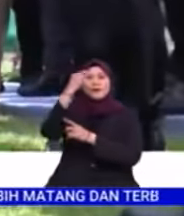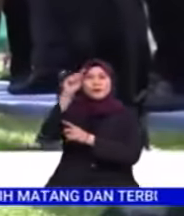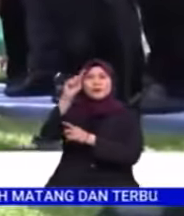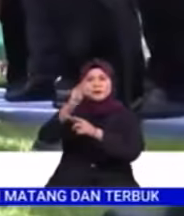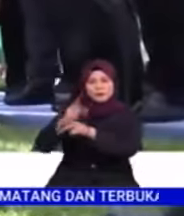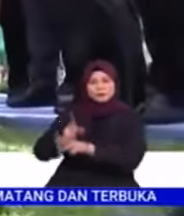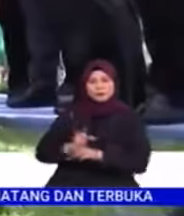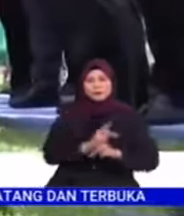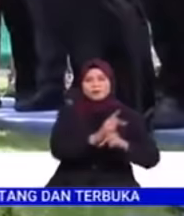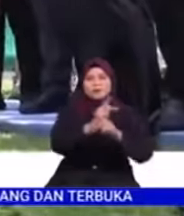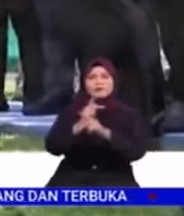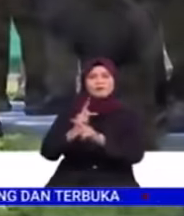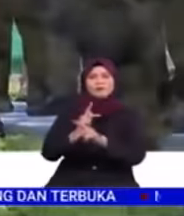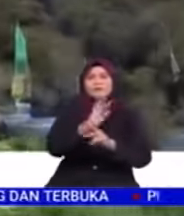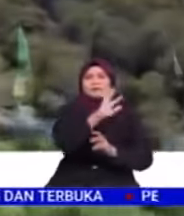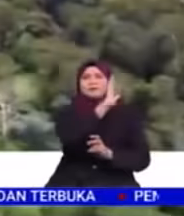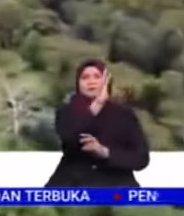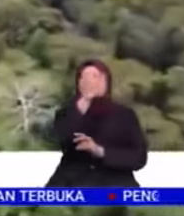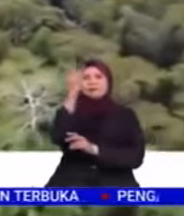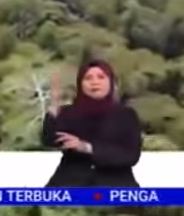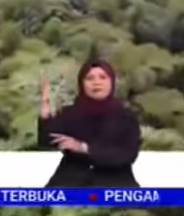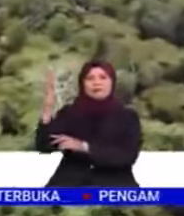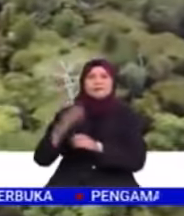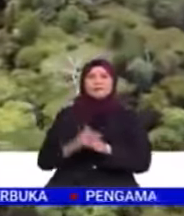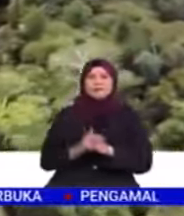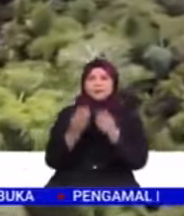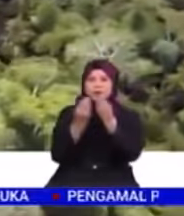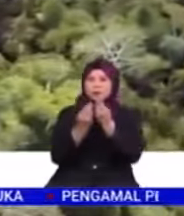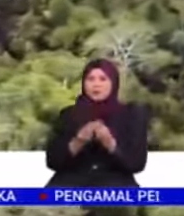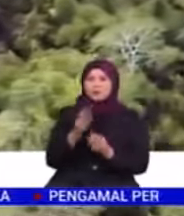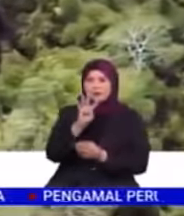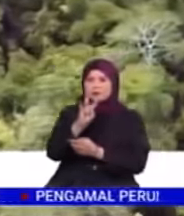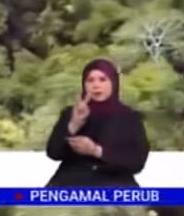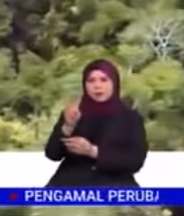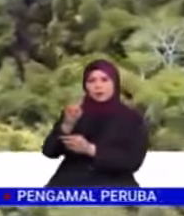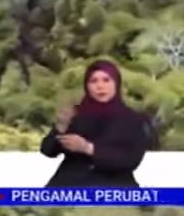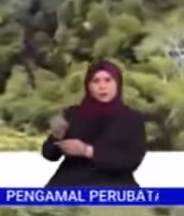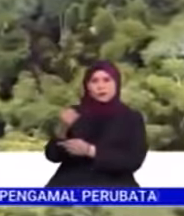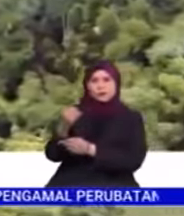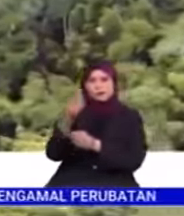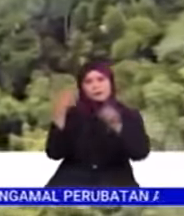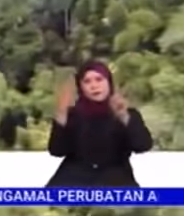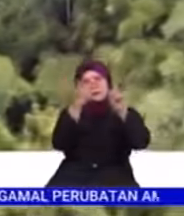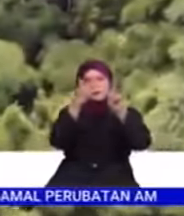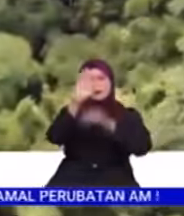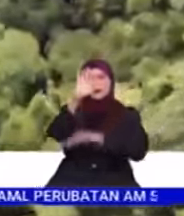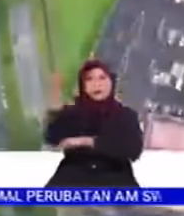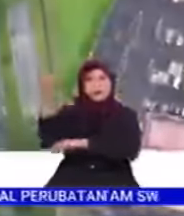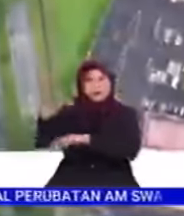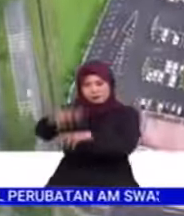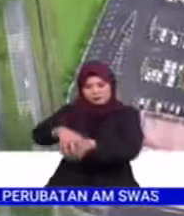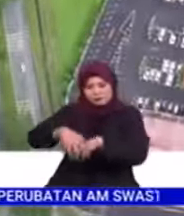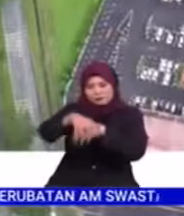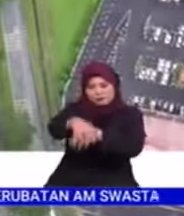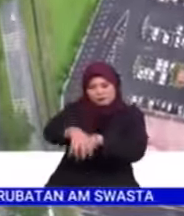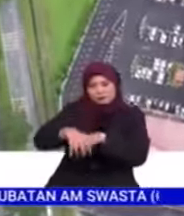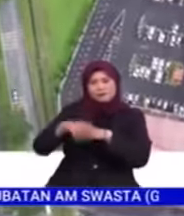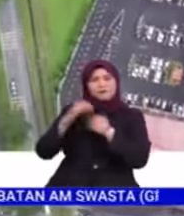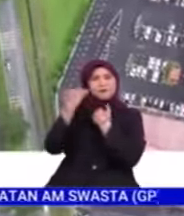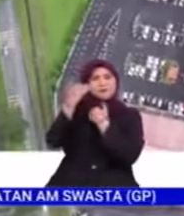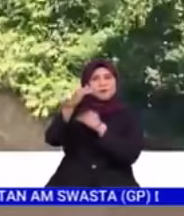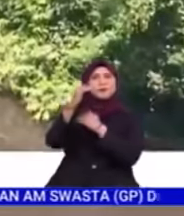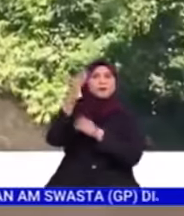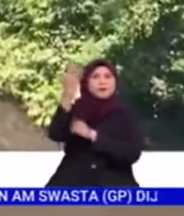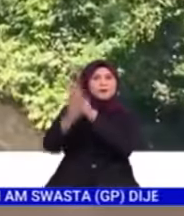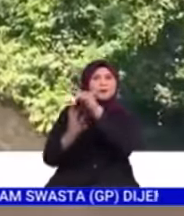memelihara hazanah Utami sejumlah 40juta pokok disasar danau di negeri ini dalam tempo